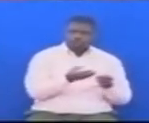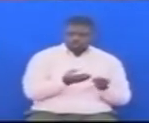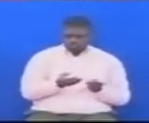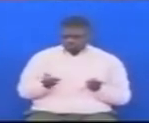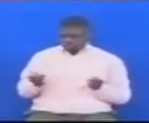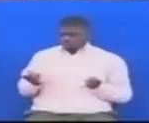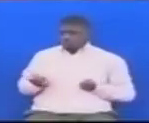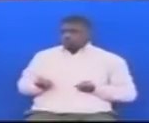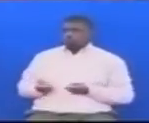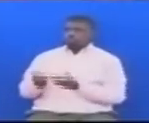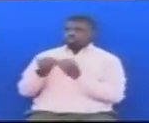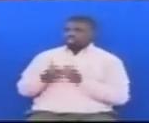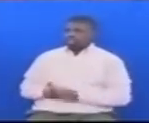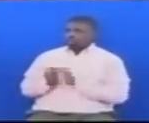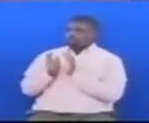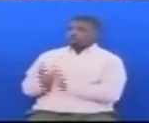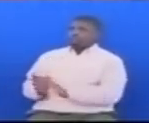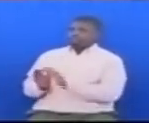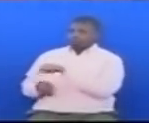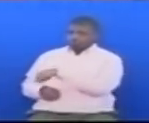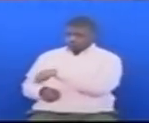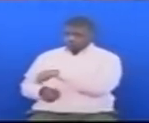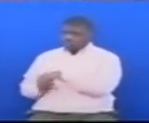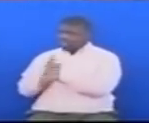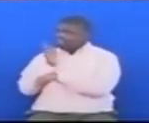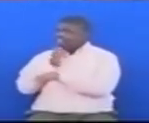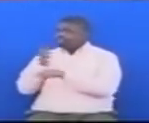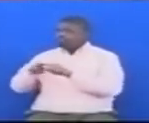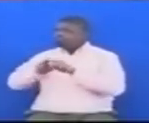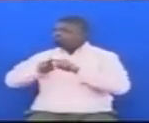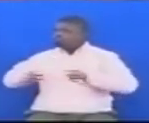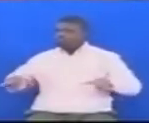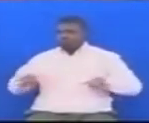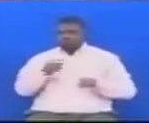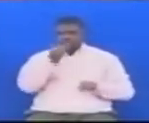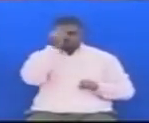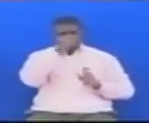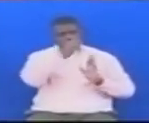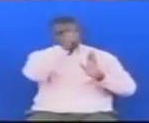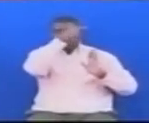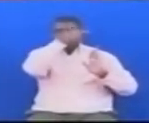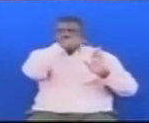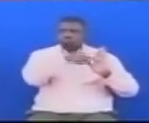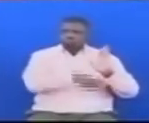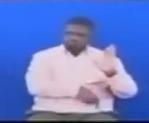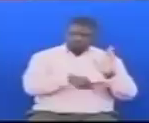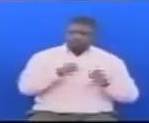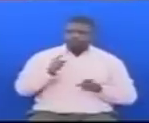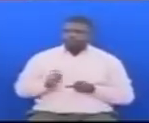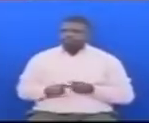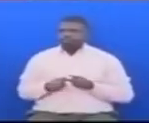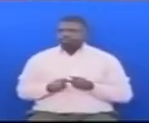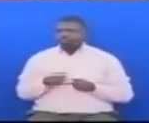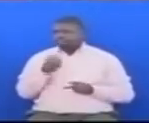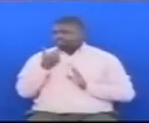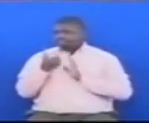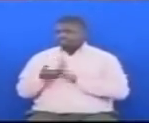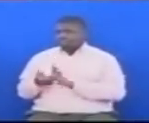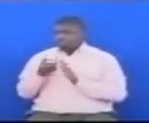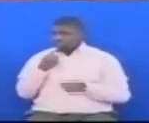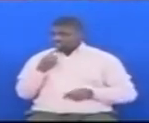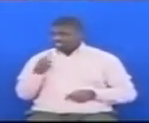ukilinganisha uhitaji ulivyo, inaweza kukupa jibu ya kwamba elimu yetu inaporomoka badala ya kukua. Mheshimiwa Naibu Spika, kwa mfano